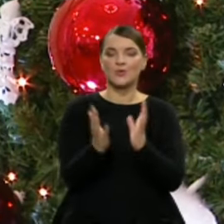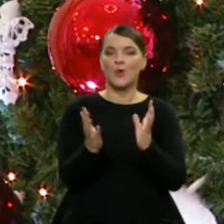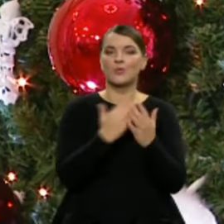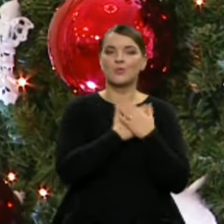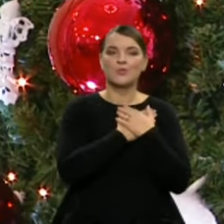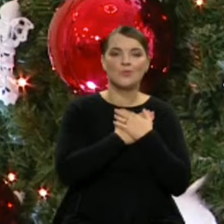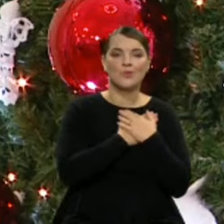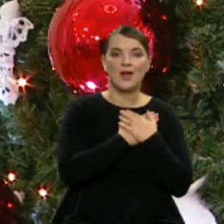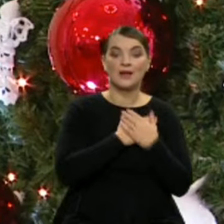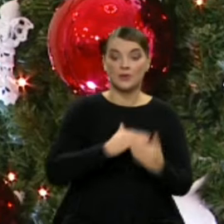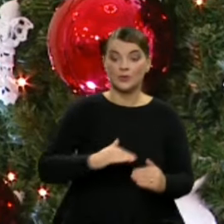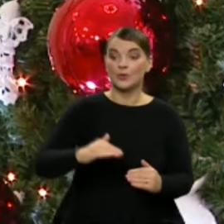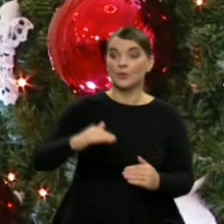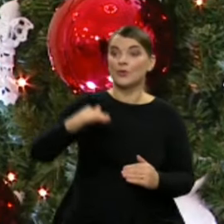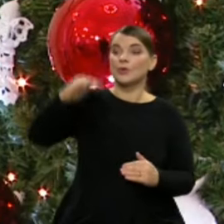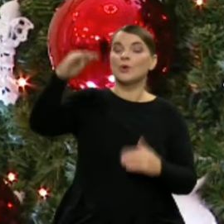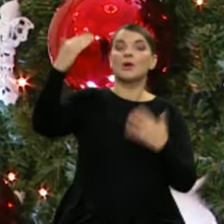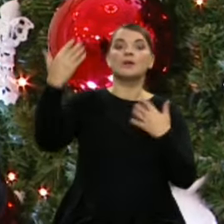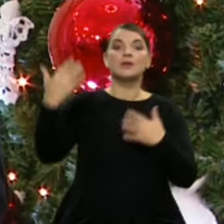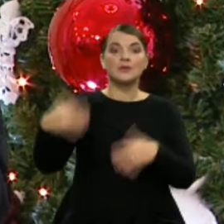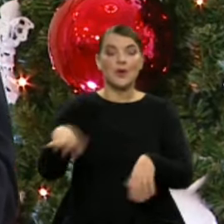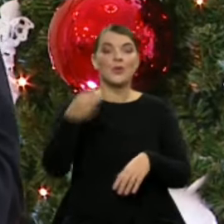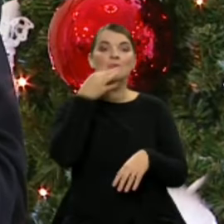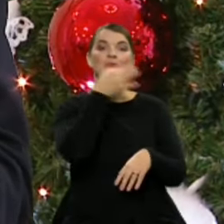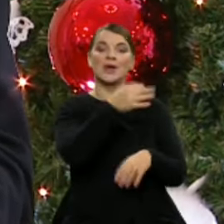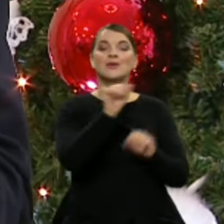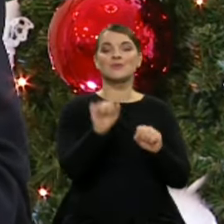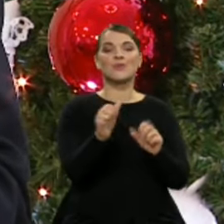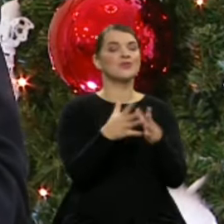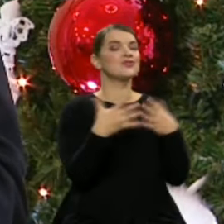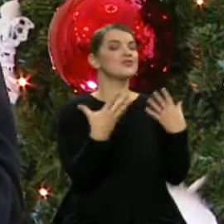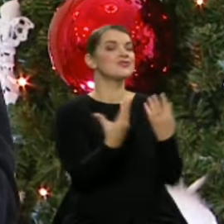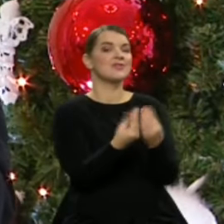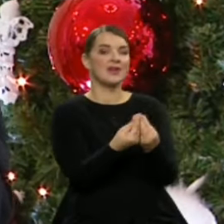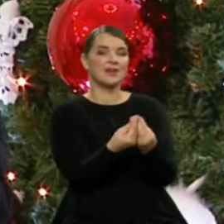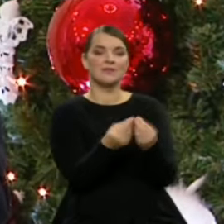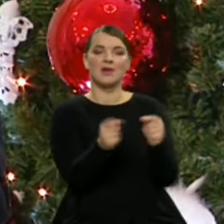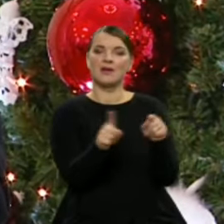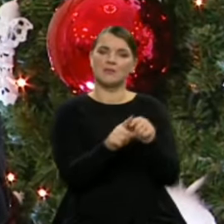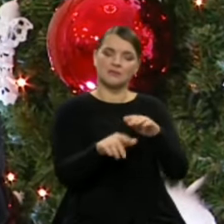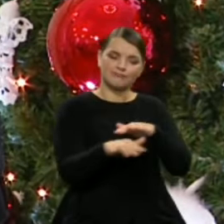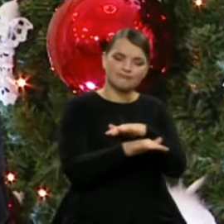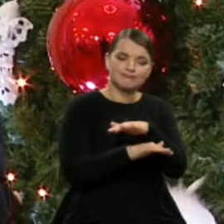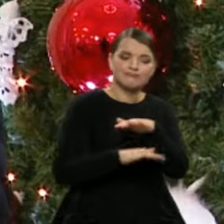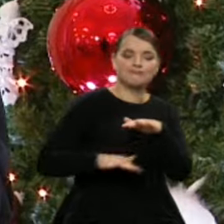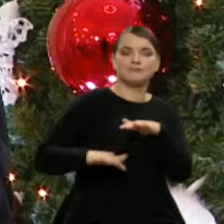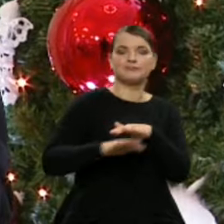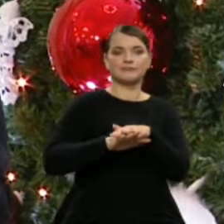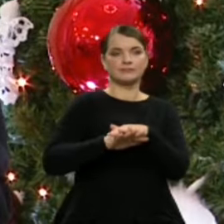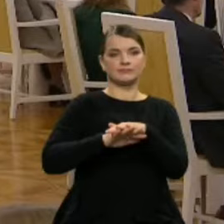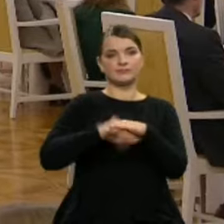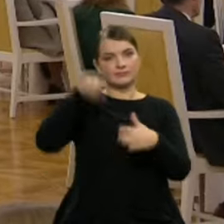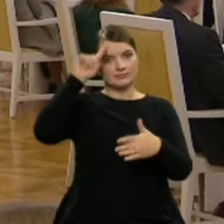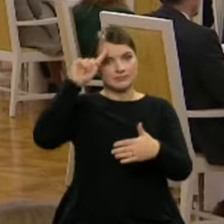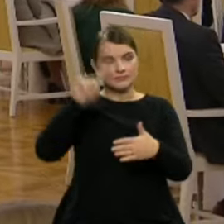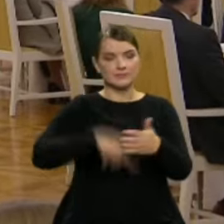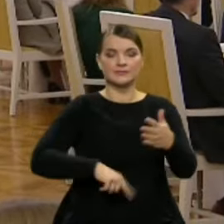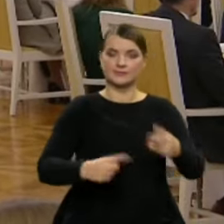ir suaugęs dažnai galės pasakyti, kad šeima jam yra atrama, viltis ir